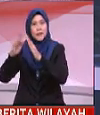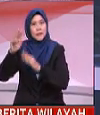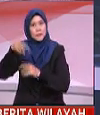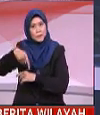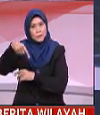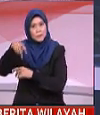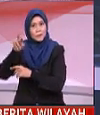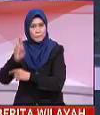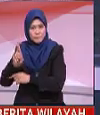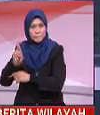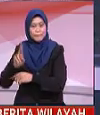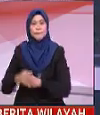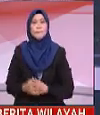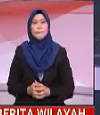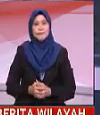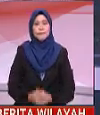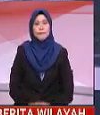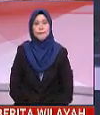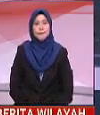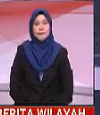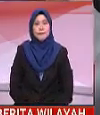rakyat PPR.